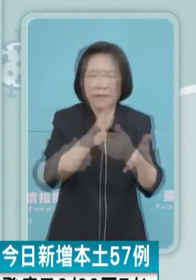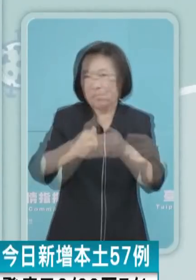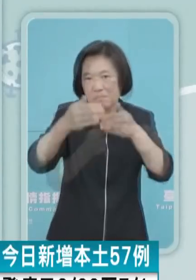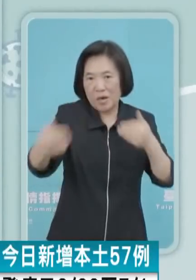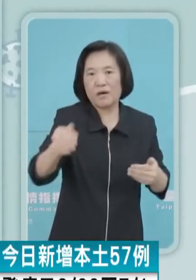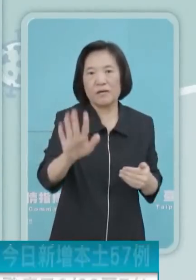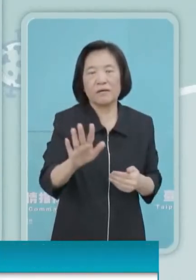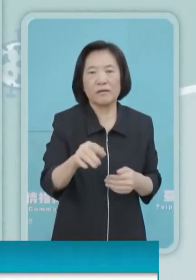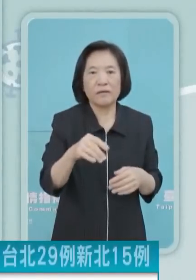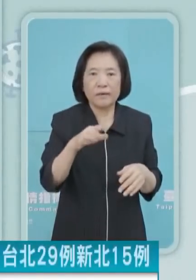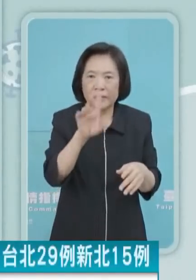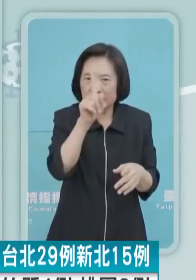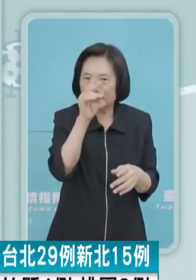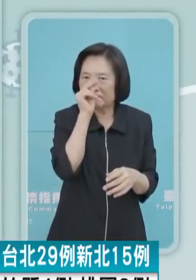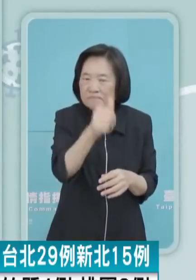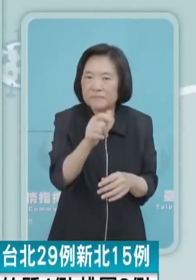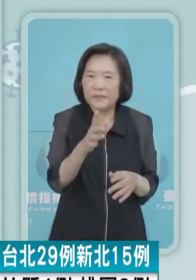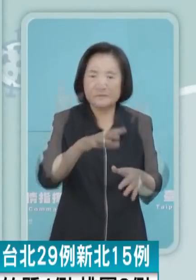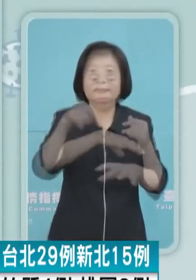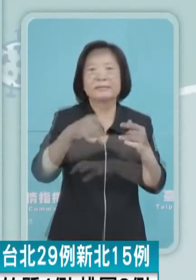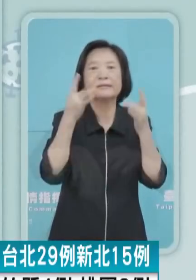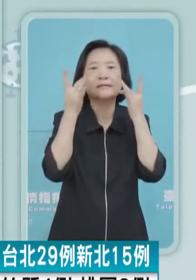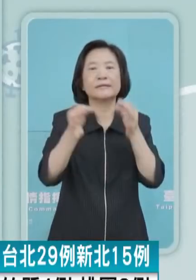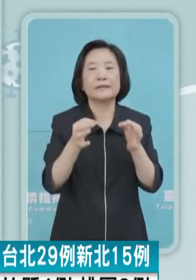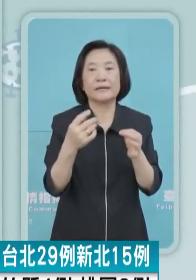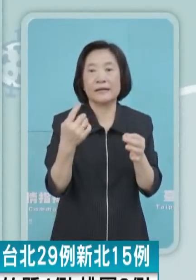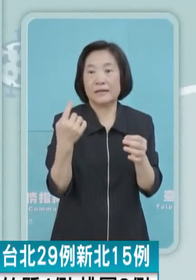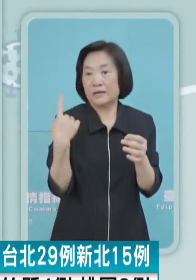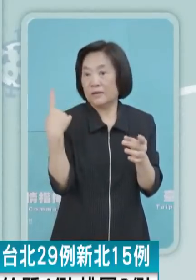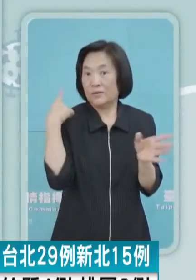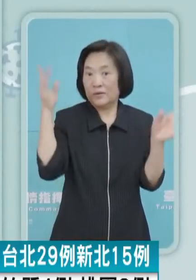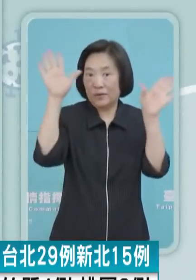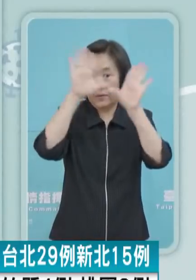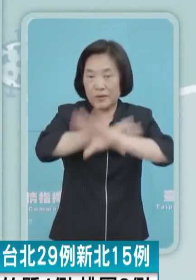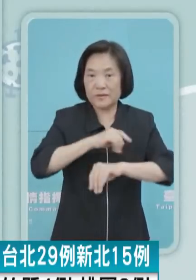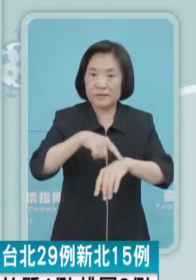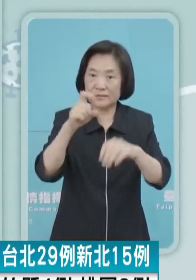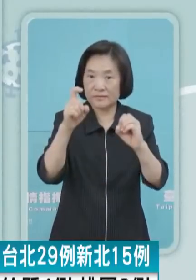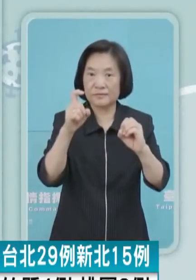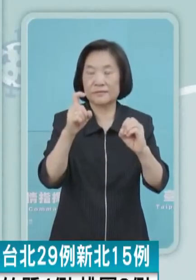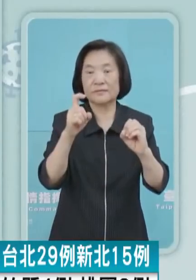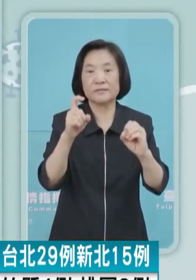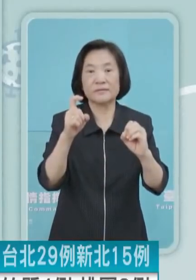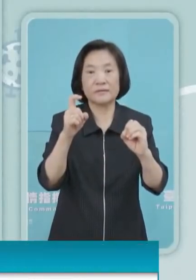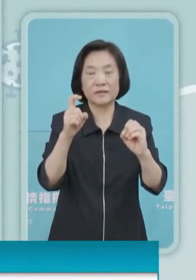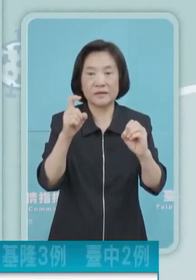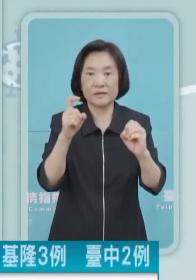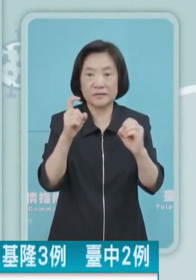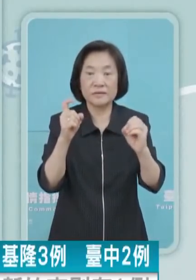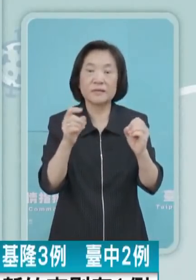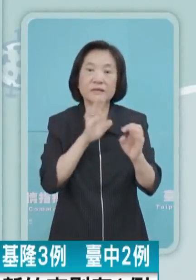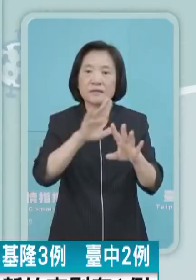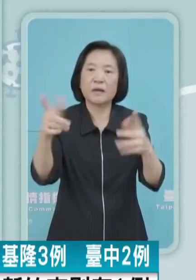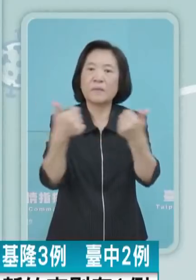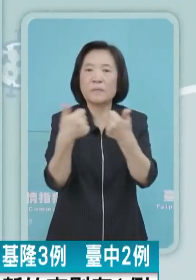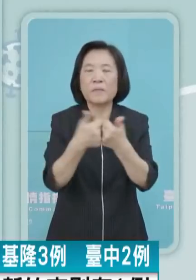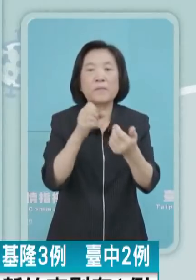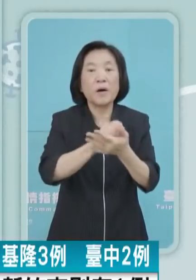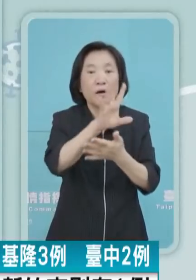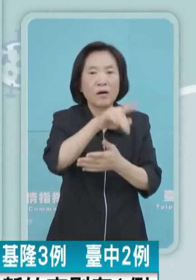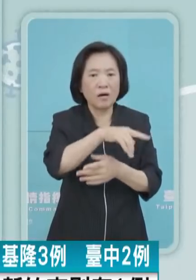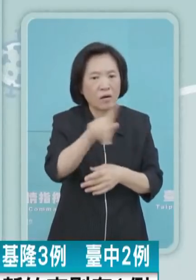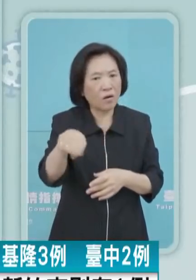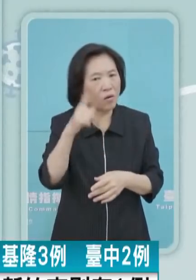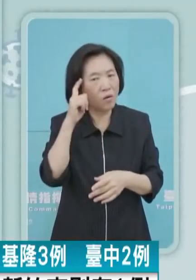阳性。比较特别的是环南市场到昨天晚上10点的时候当时最后是汇报的时候说这